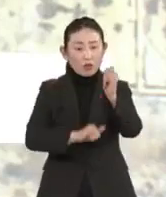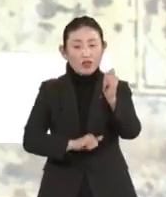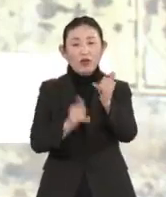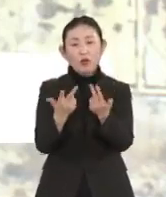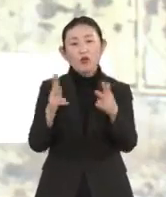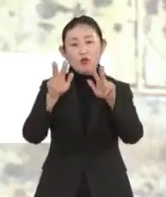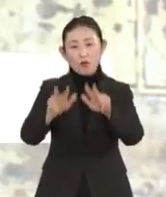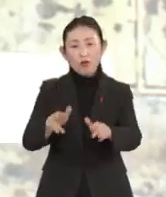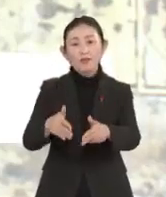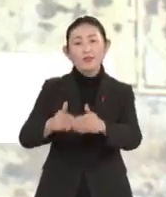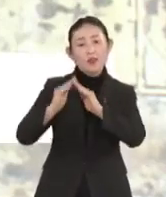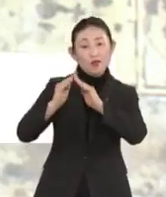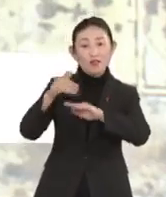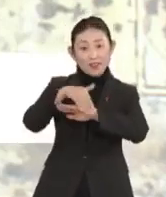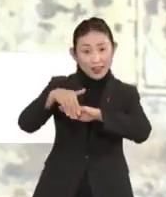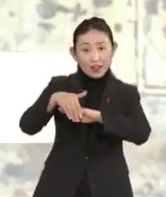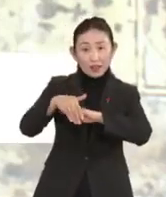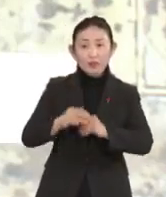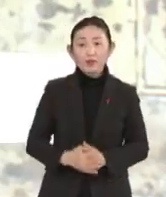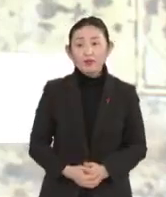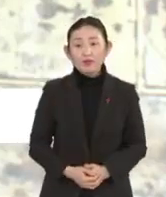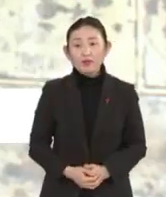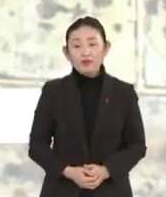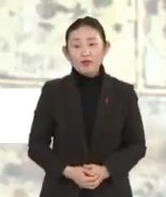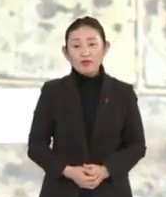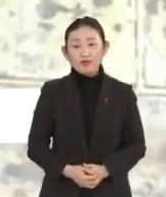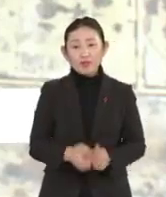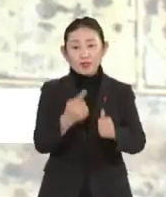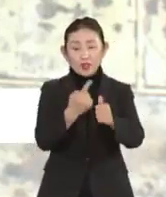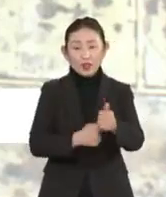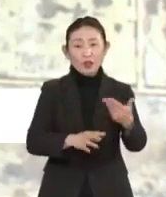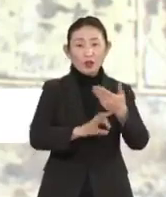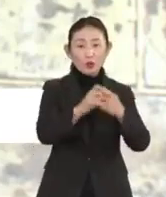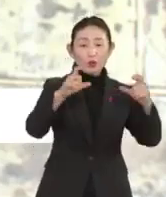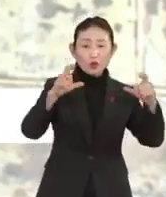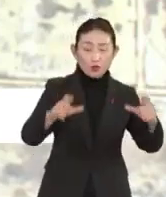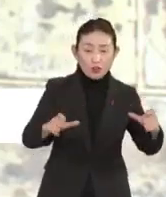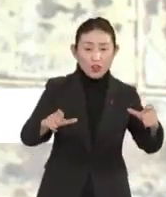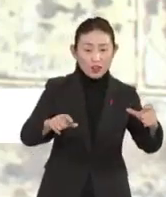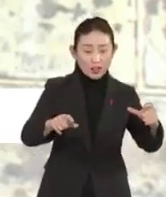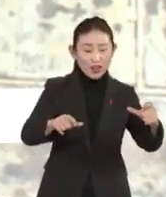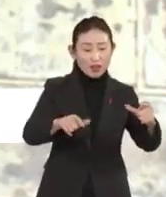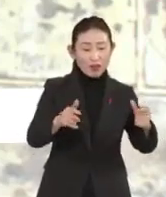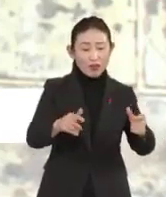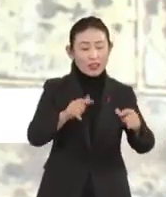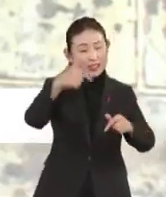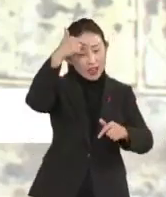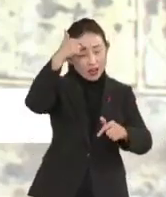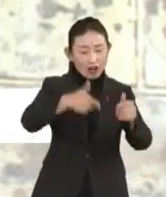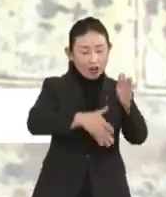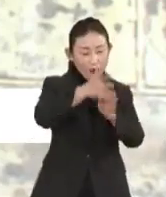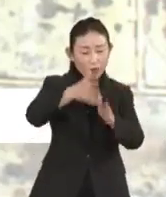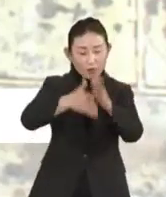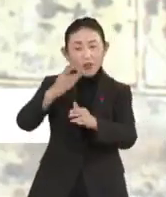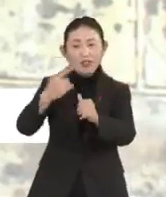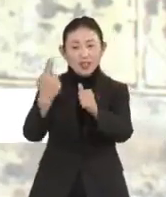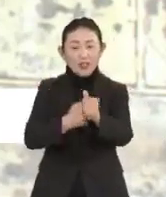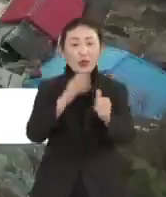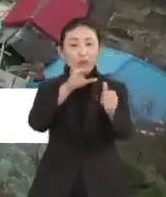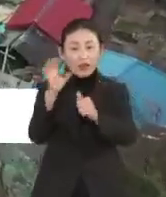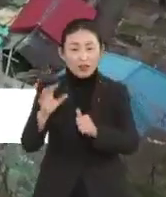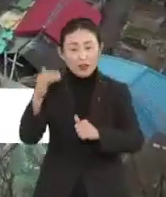그 중에 있고 그러면서 흩어져 있는 우리 동구의 근대 문화유산을 활용을 해서 관광자원으로